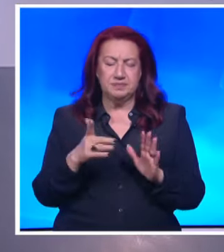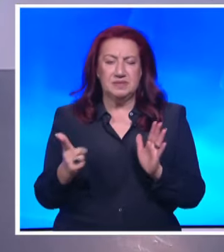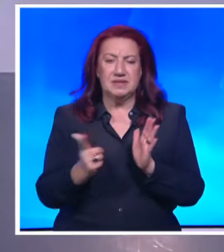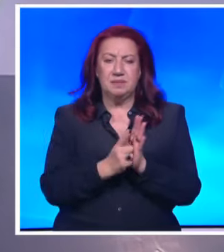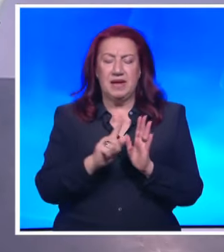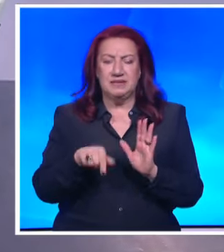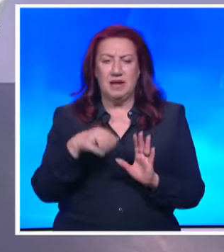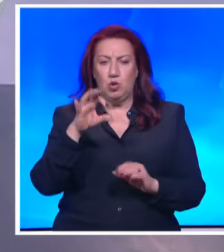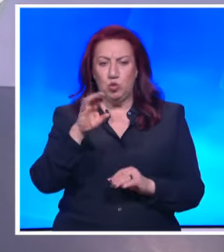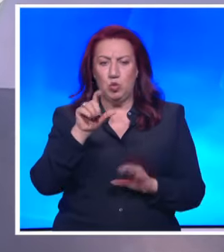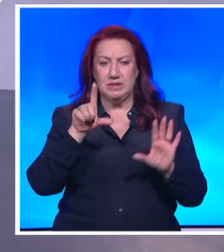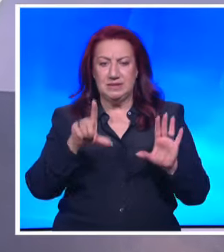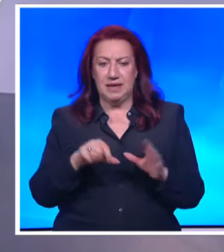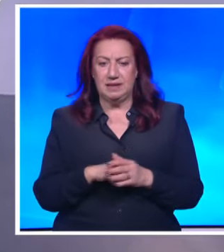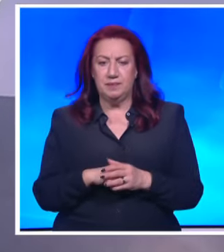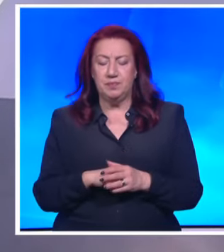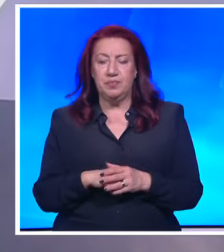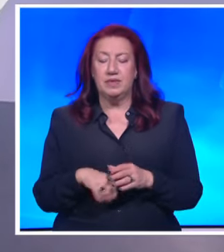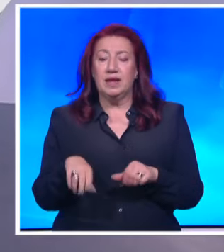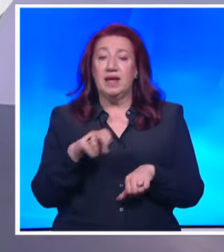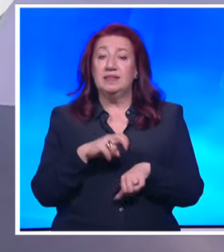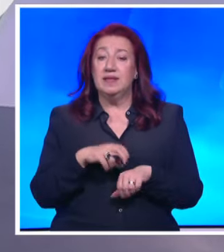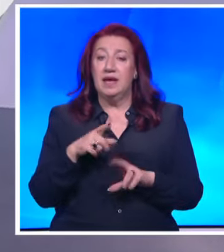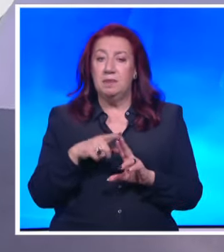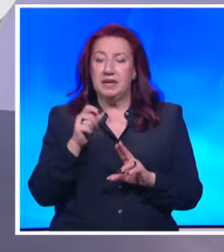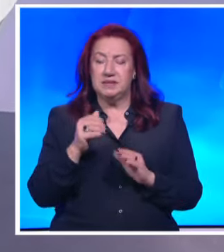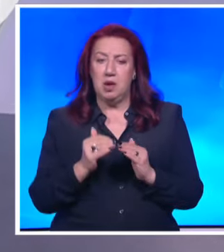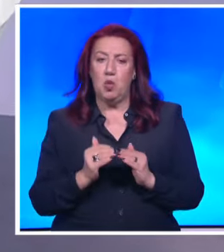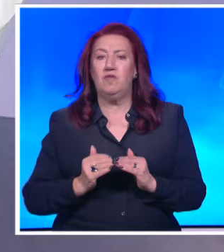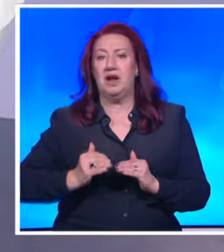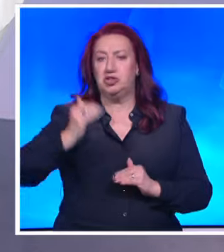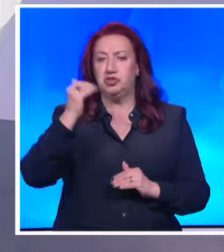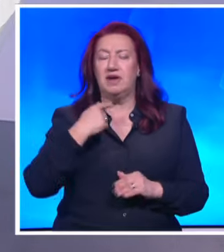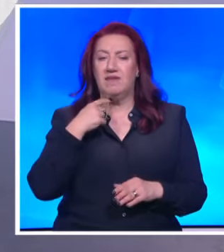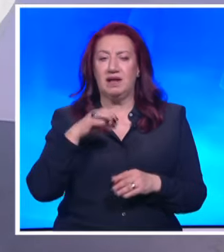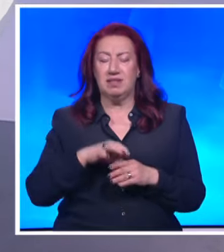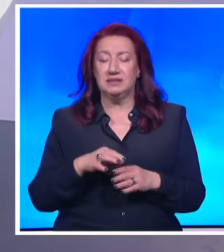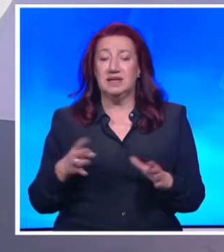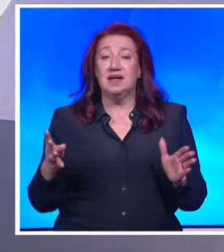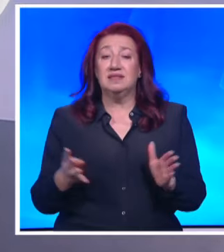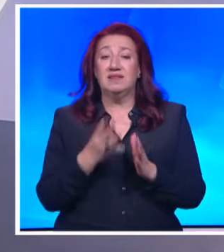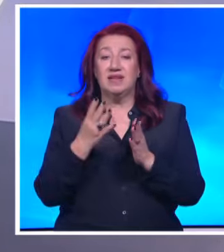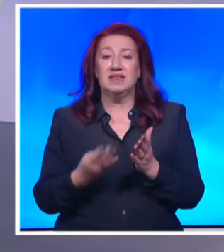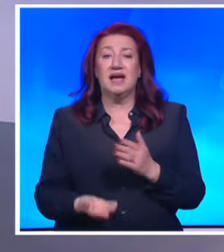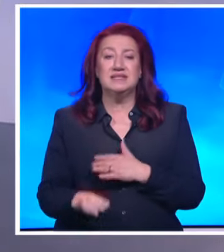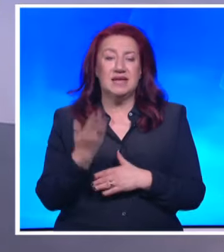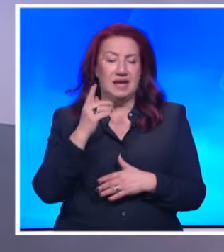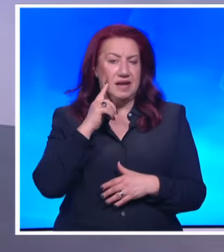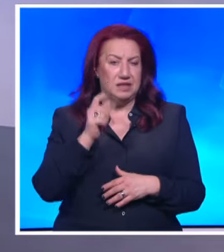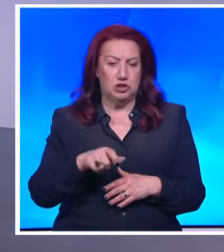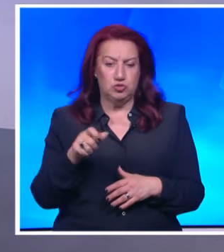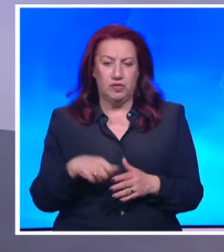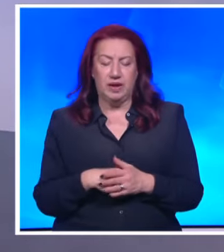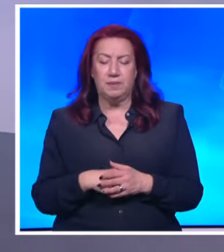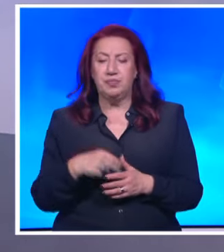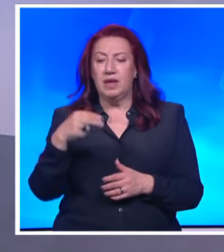17,07%. ДПС е една от двете партии, които увеличават гласовете си с 19 000. Продължаваме промяната Демократична България, подкрепена от